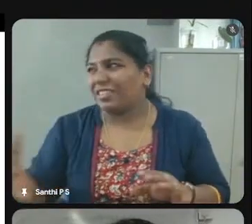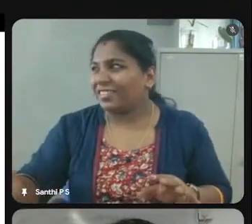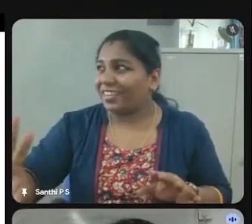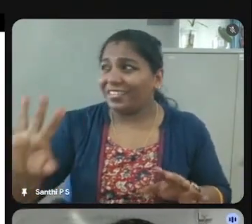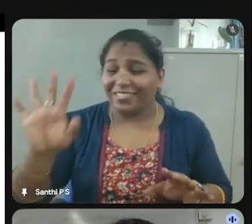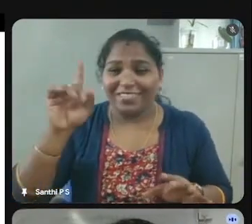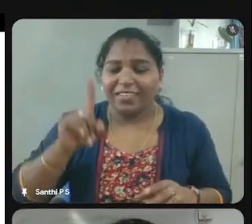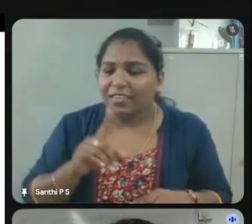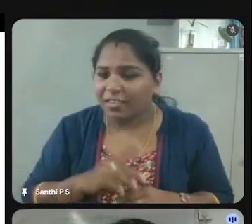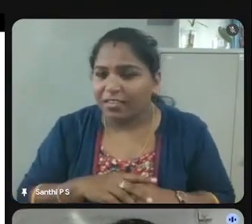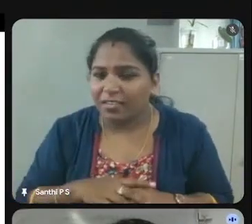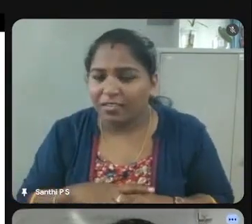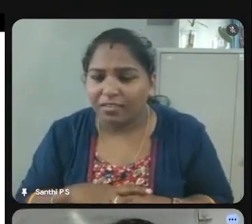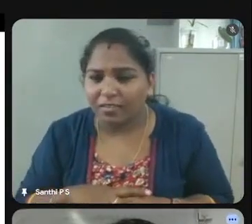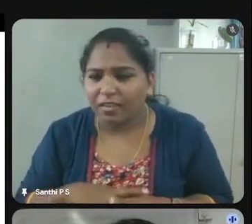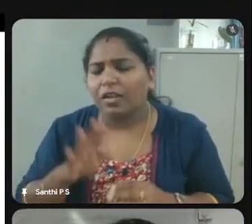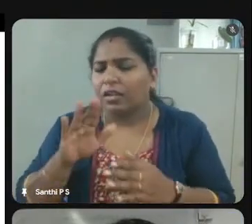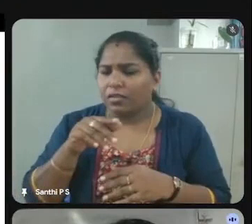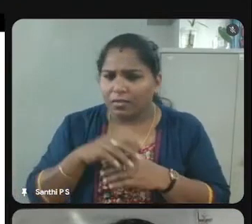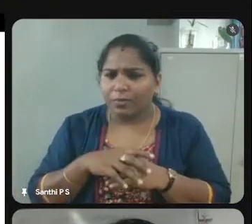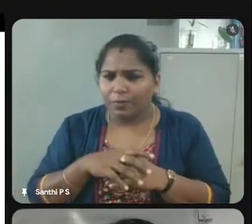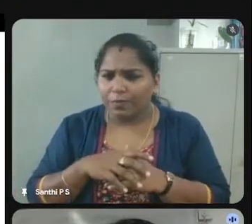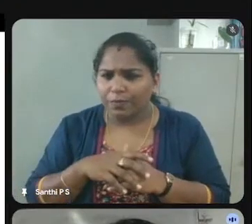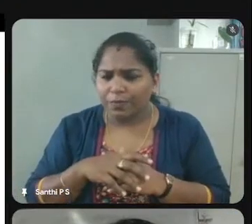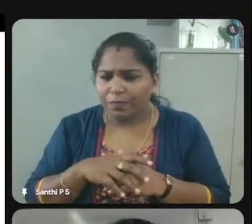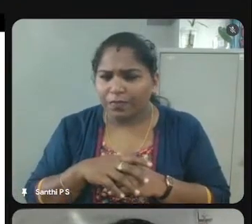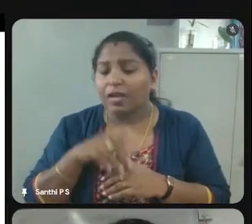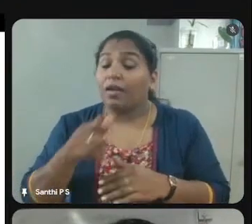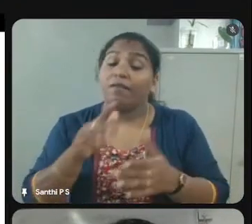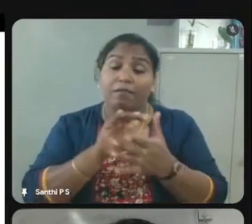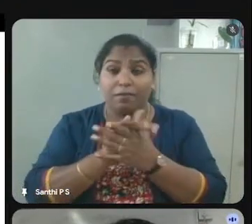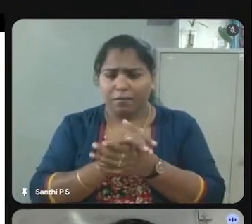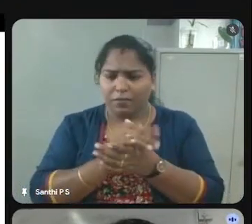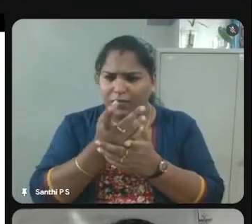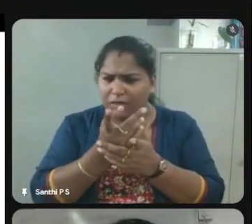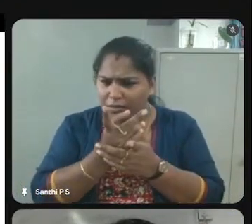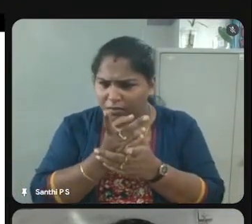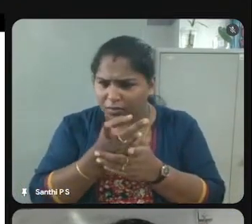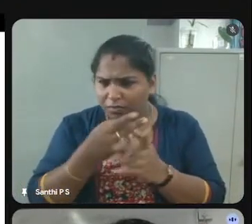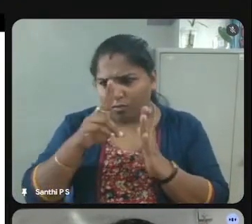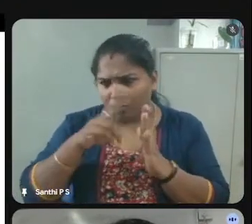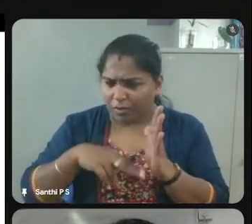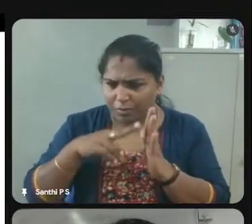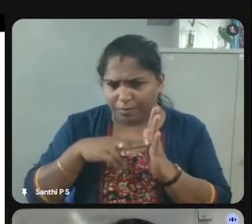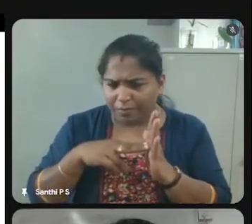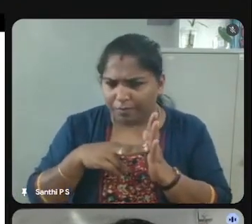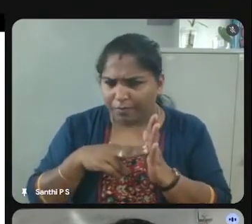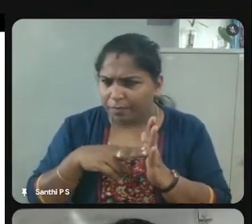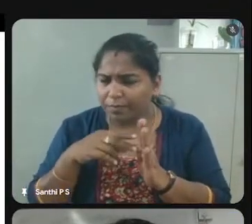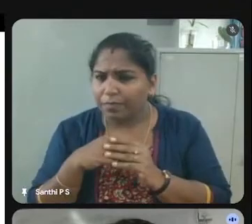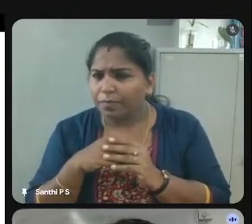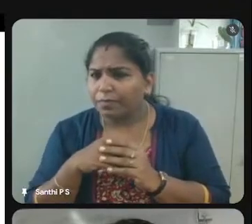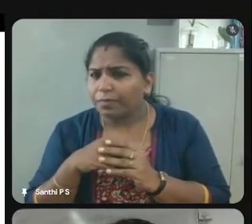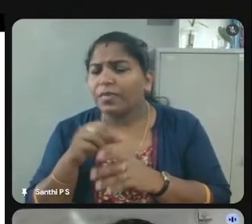എന്റെ ഫ്രണ്ട് നന്നായിട്ട് വായിക്കും. എന്താണ്? ഫ്രണ്ട് നന്നായിട്ട് വായിക്കും. ഓക്കെ.